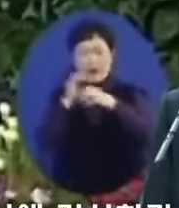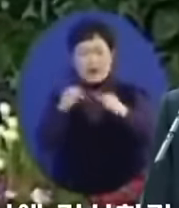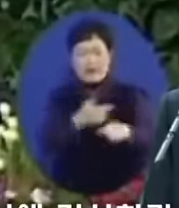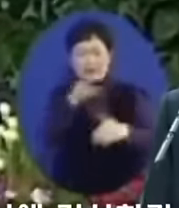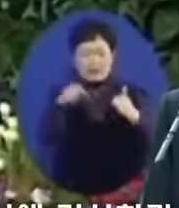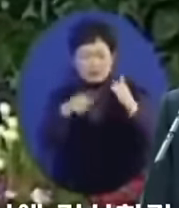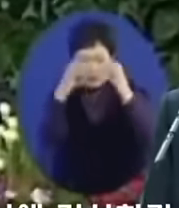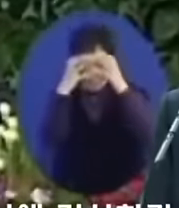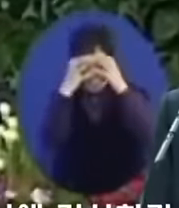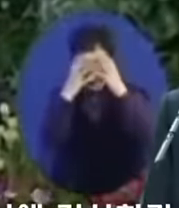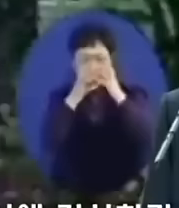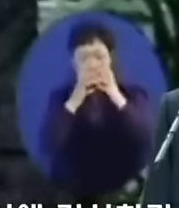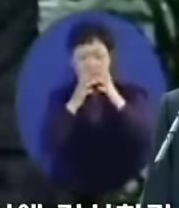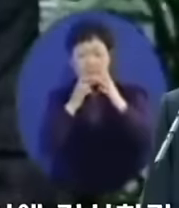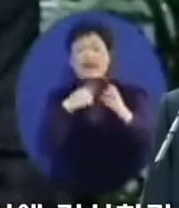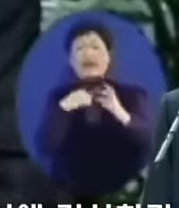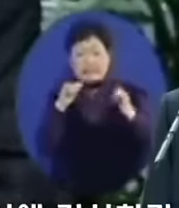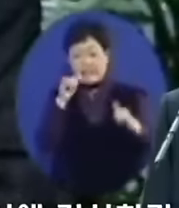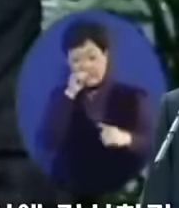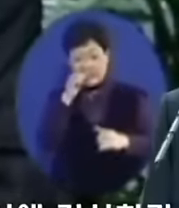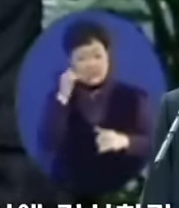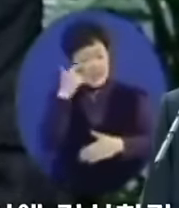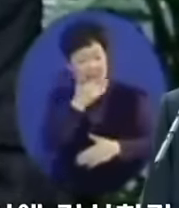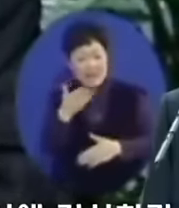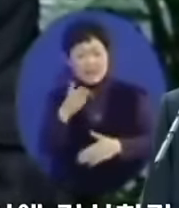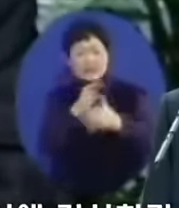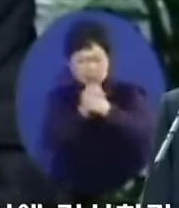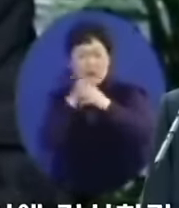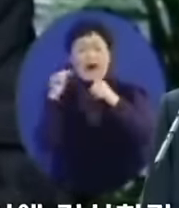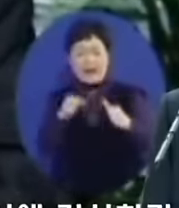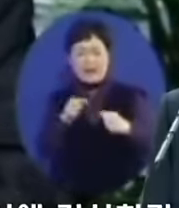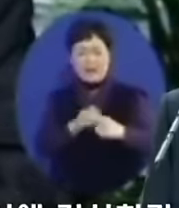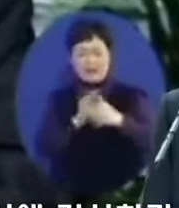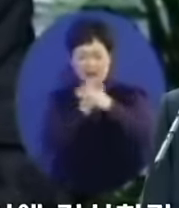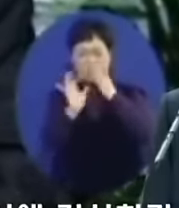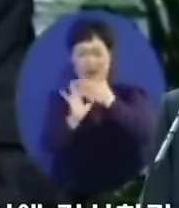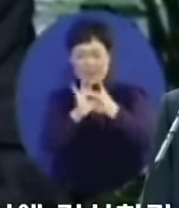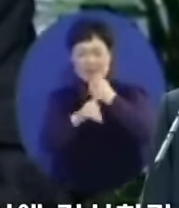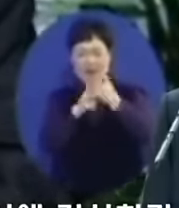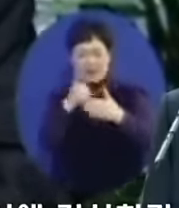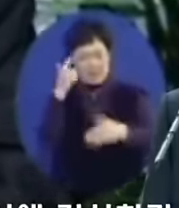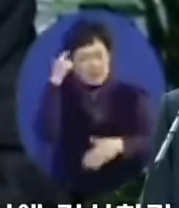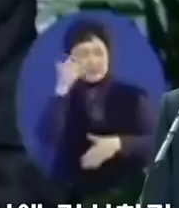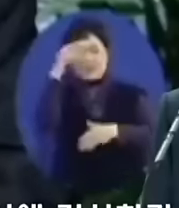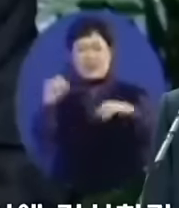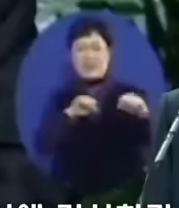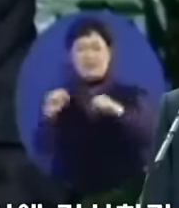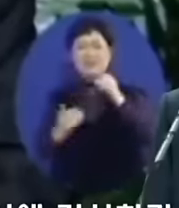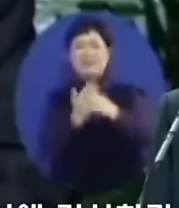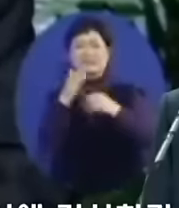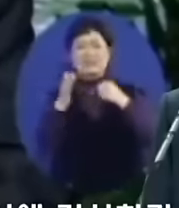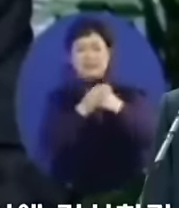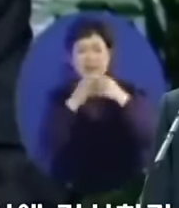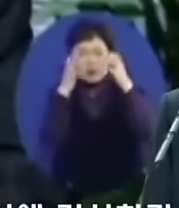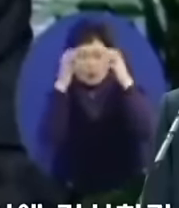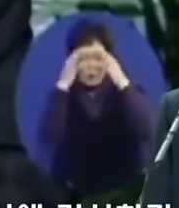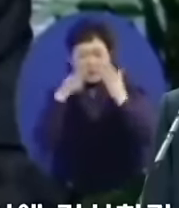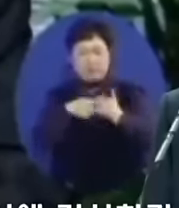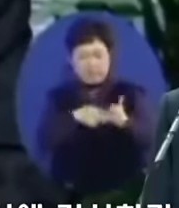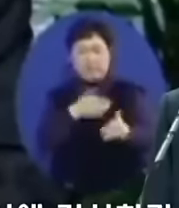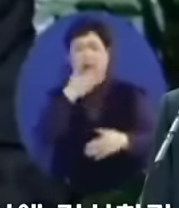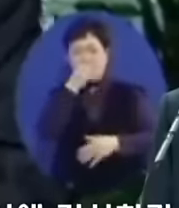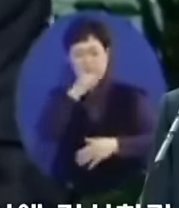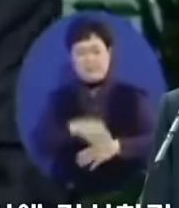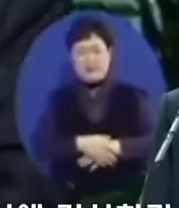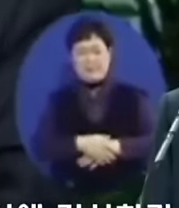중에 고난당하는 자가 있느냐? 저는 기도할 것이요. 기도하면 하나님의 성령의 역사가 일어나므로 고난을 극복할 수 있는